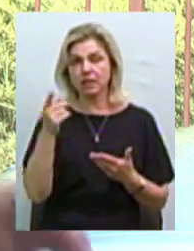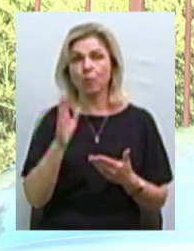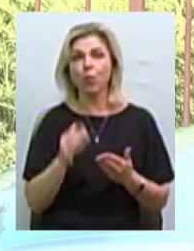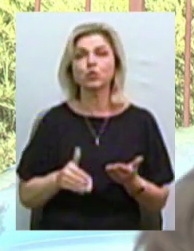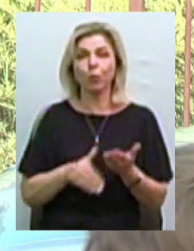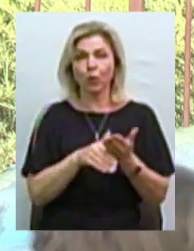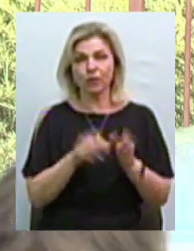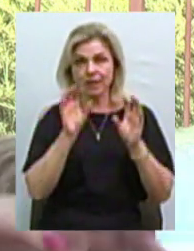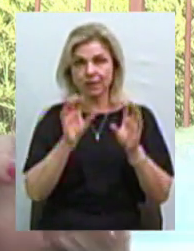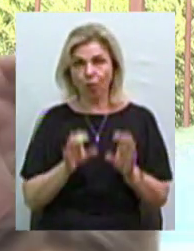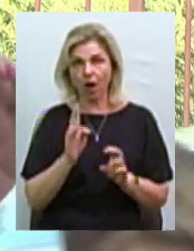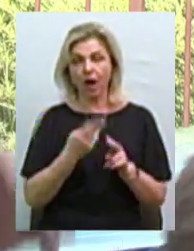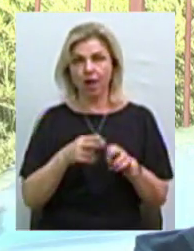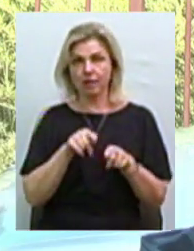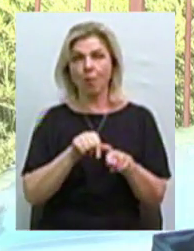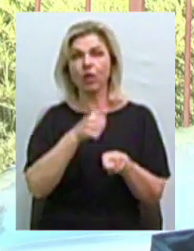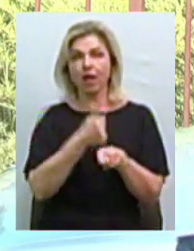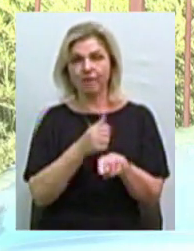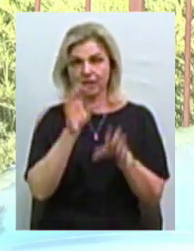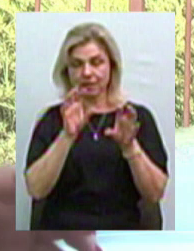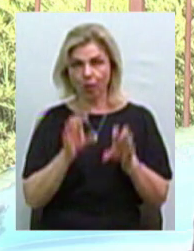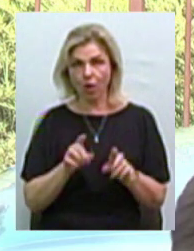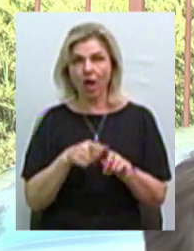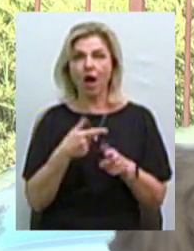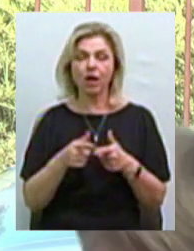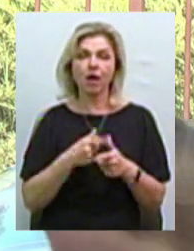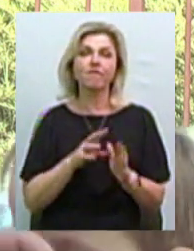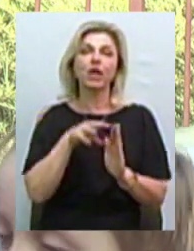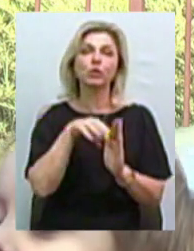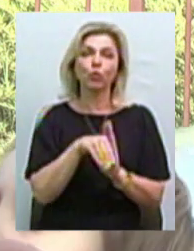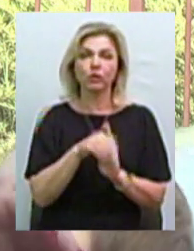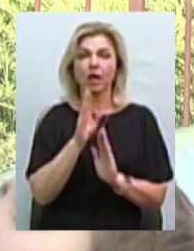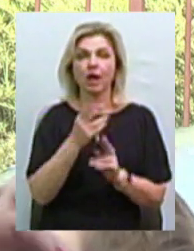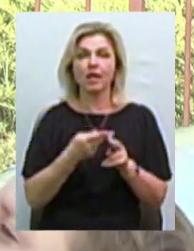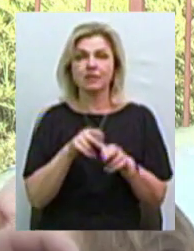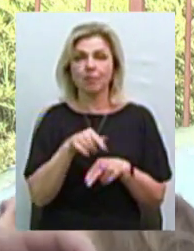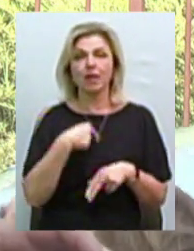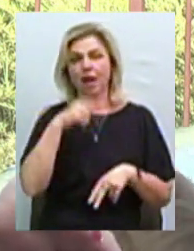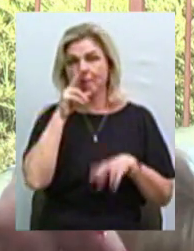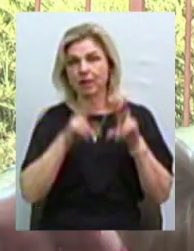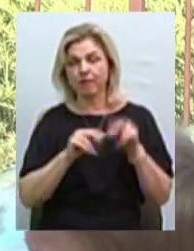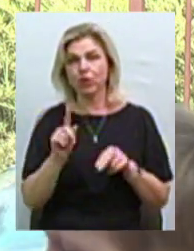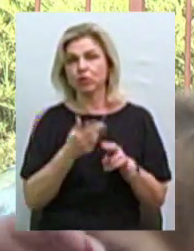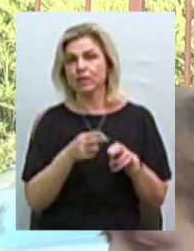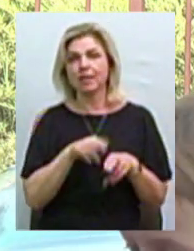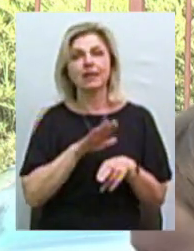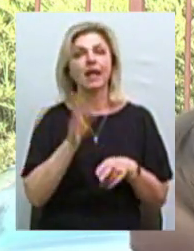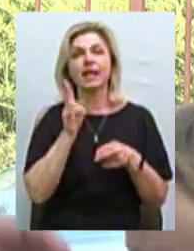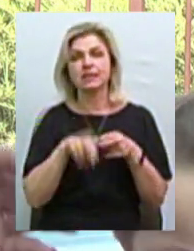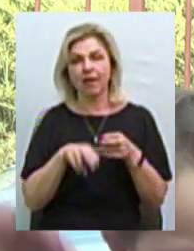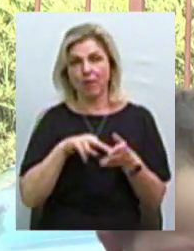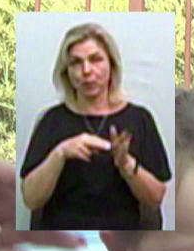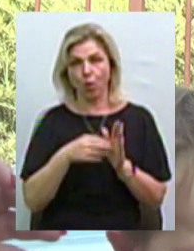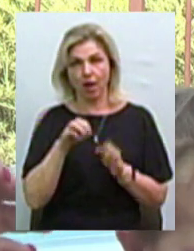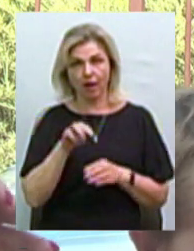законами до цього закону або війдуть до складу цього. Я сподіваюся, що це не кінцевий проект,